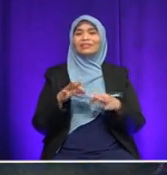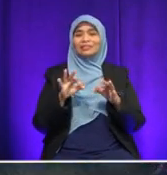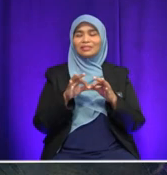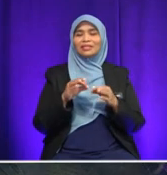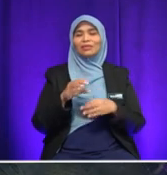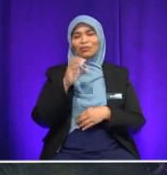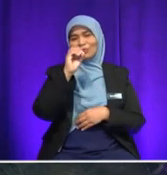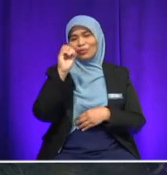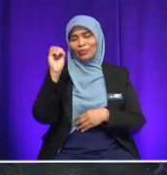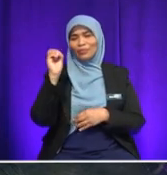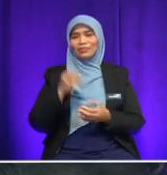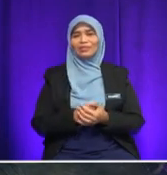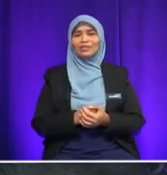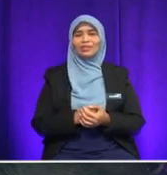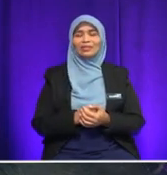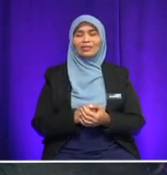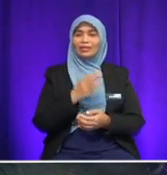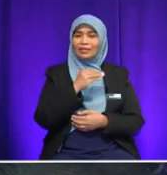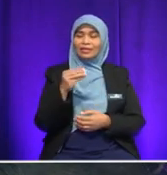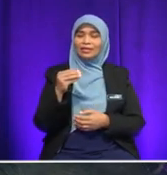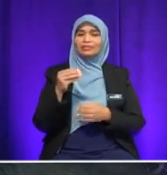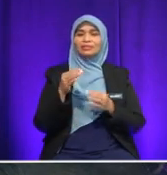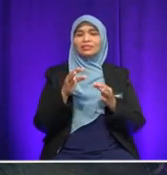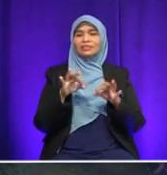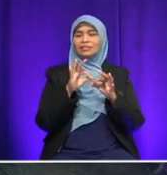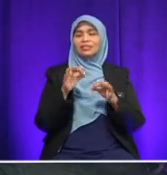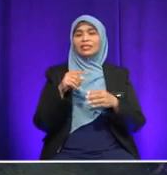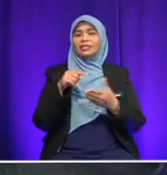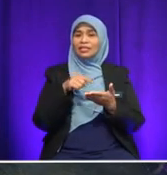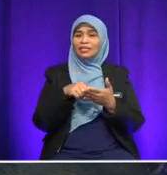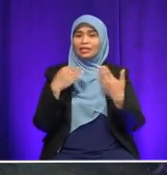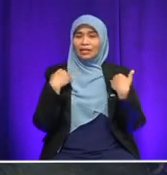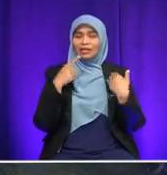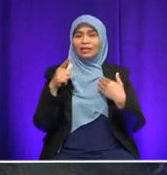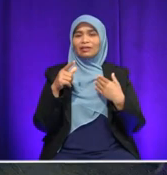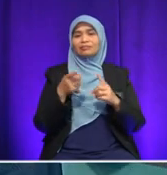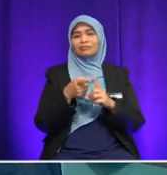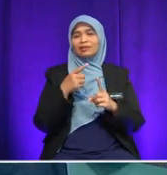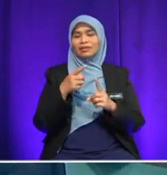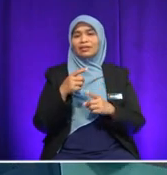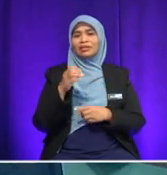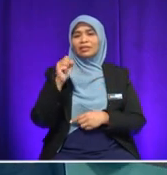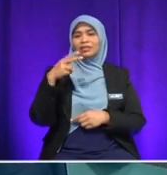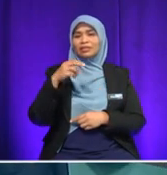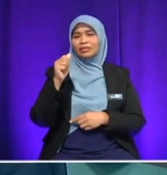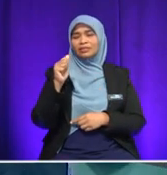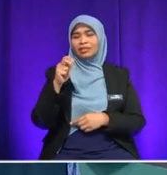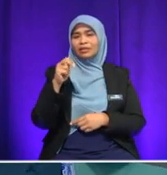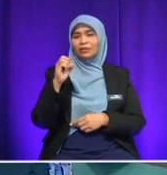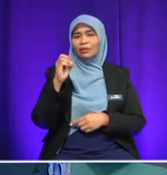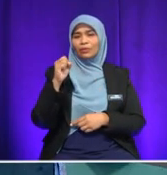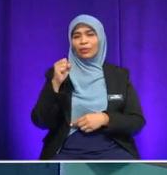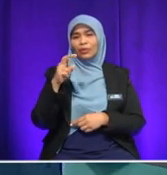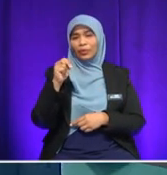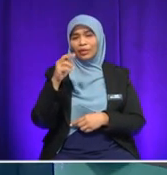Boleh. Boleh. Okey. Tidak ada masalah. Dan cerpen ini adalah karya daripada sastrawan negara Shahnon Ahmad. Ya.